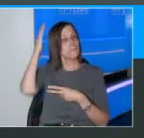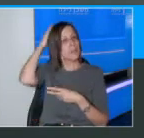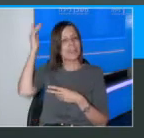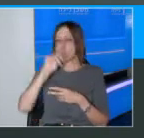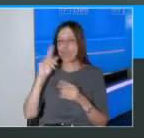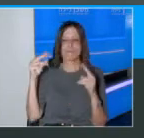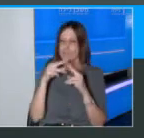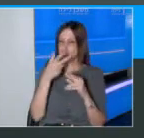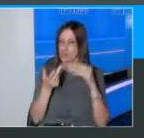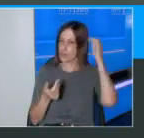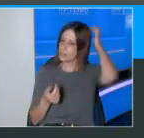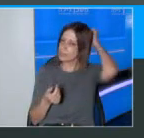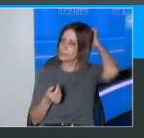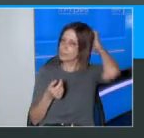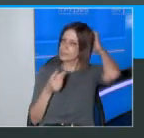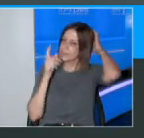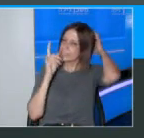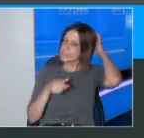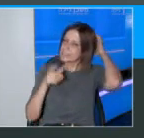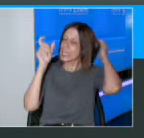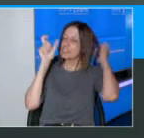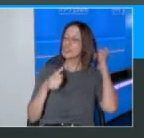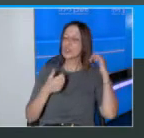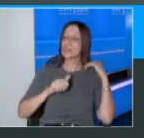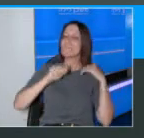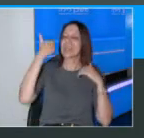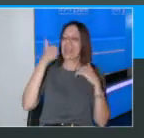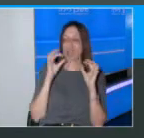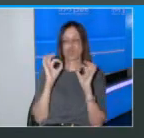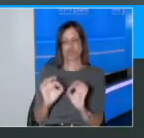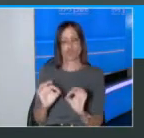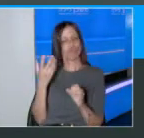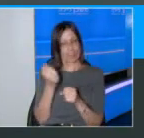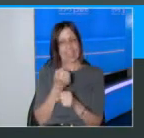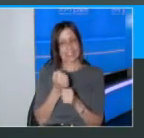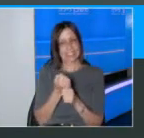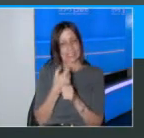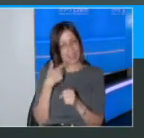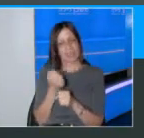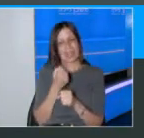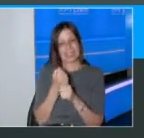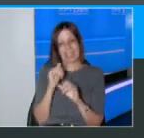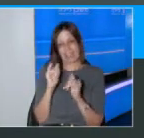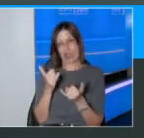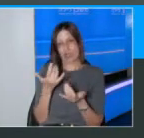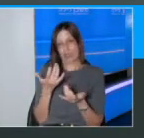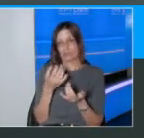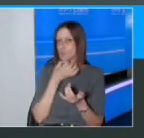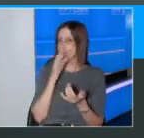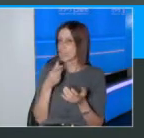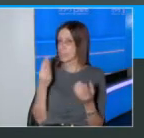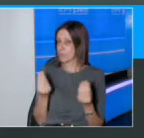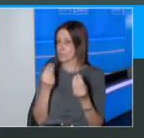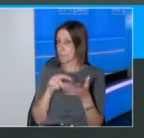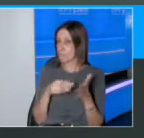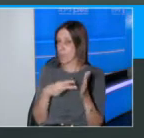אותו. אז צריך אישיות בחירה רשמית שתעשה את המעשה הנכון מבחינתי. אולי זה עניין פוליטי